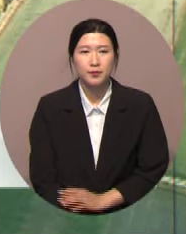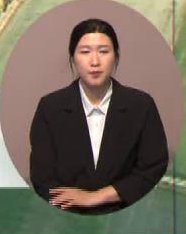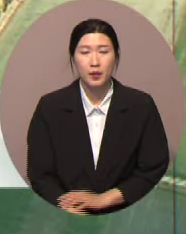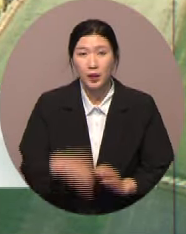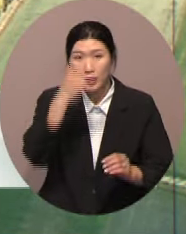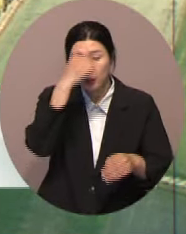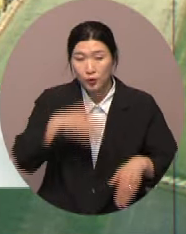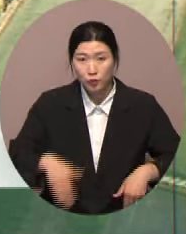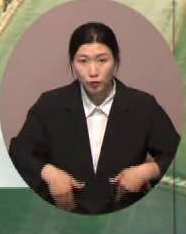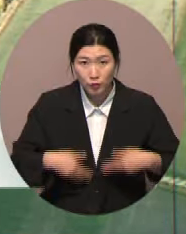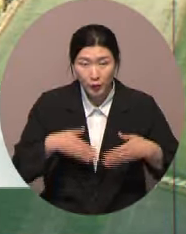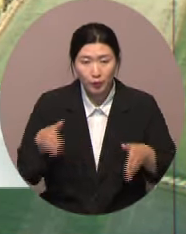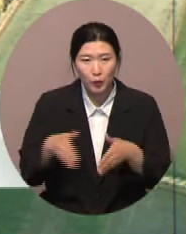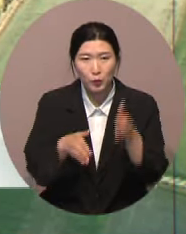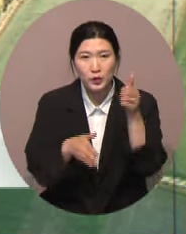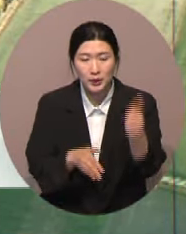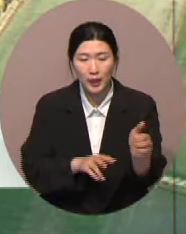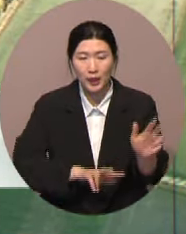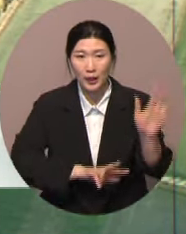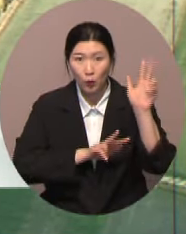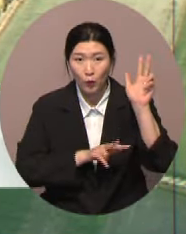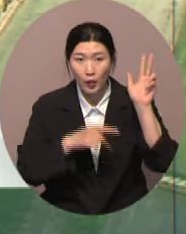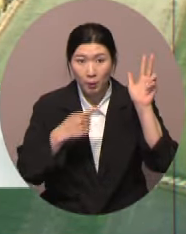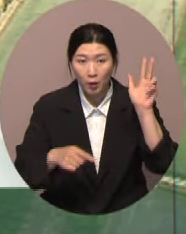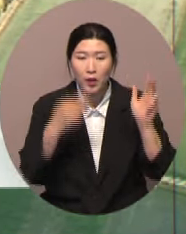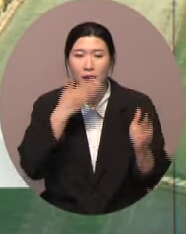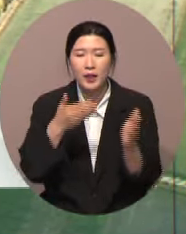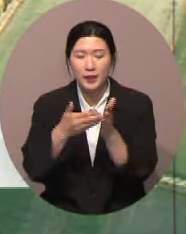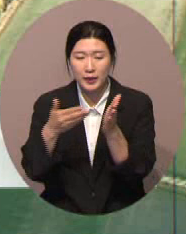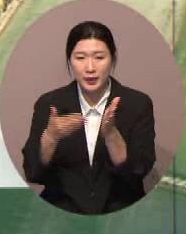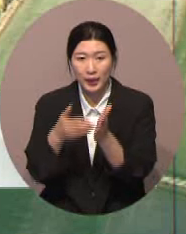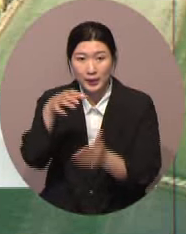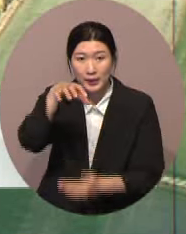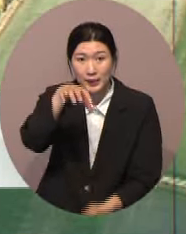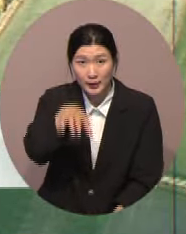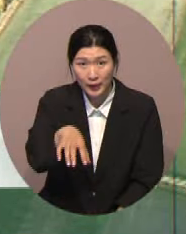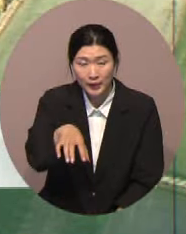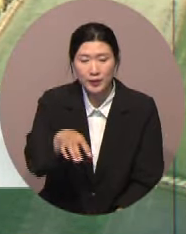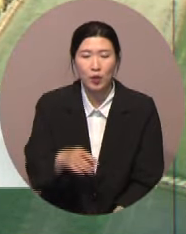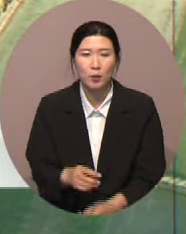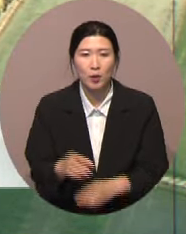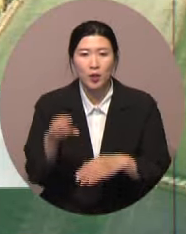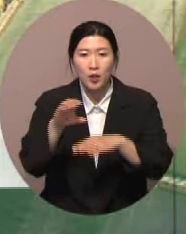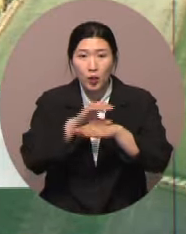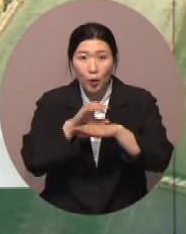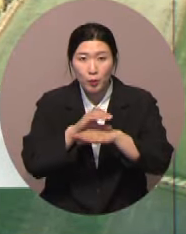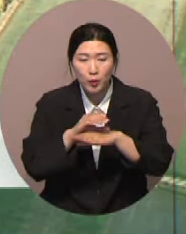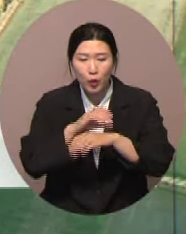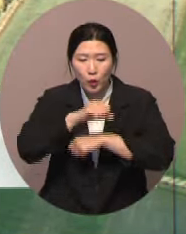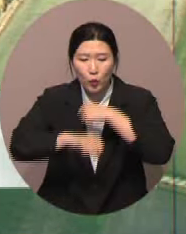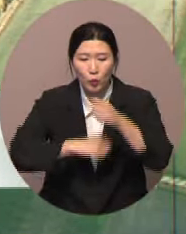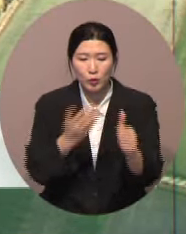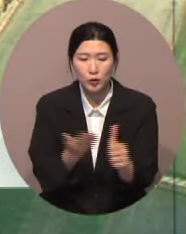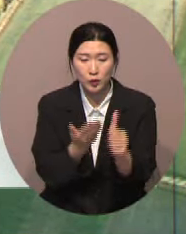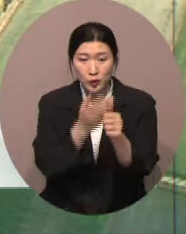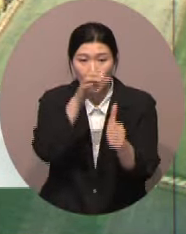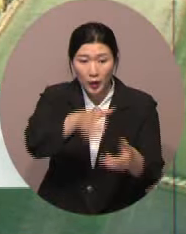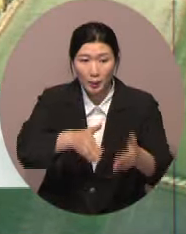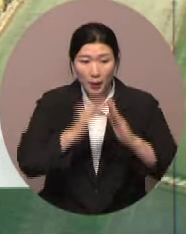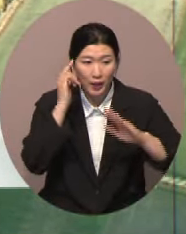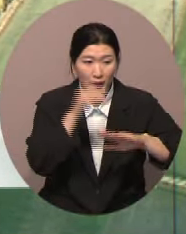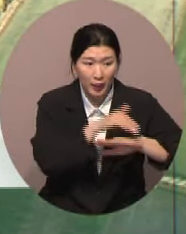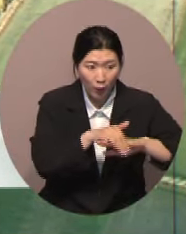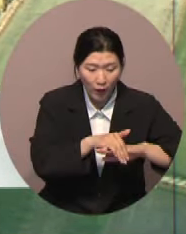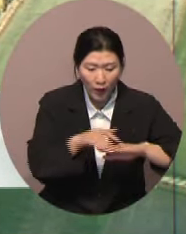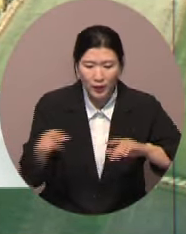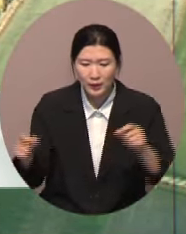김태흠 충남지사의 공약인 당진 성문 간척지, 스마트 축산단지 조성을 두고 주민들의 반발이